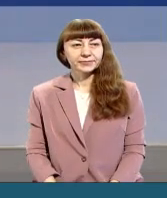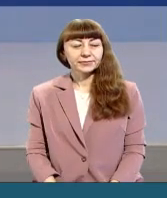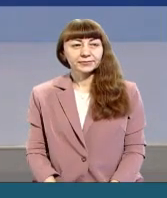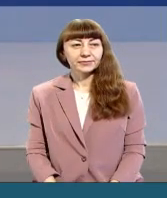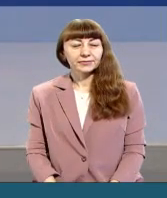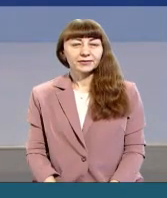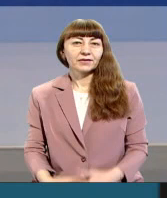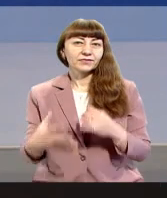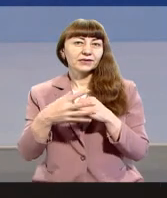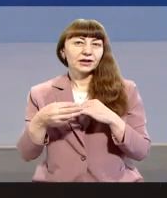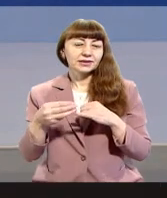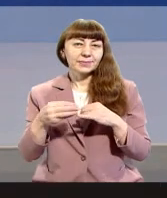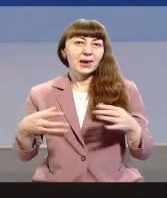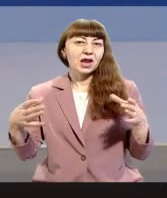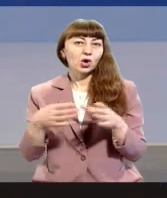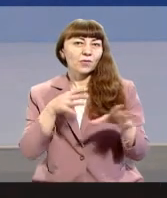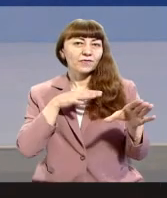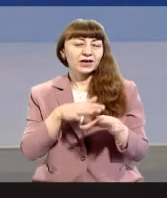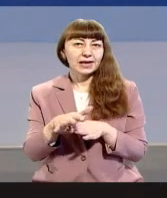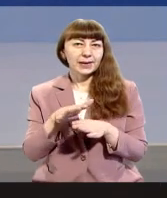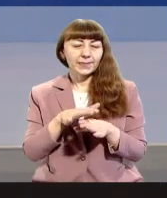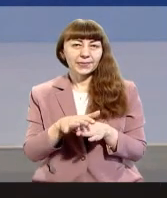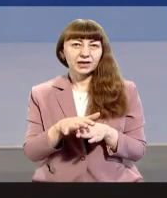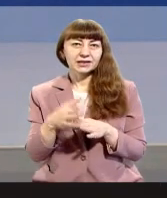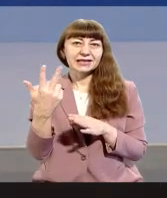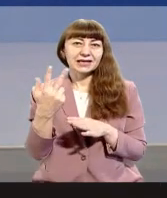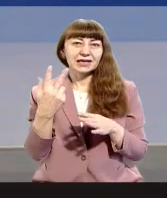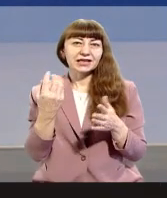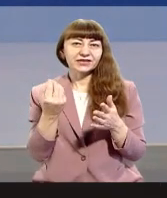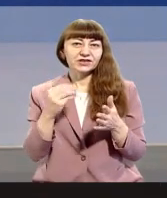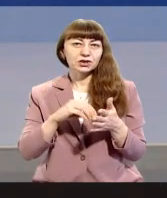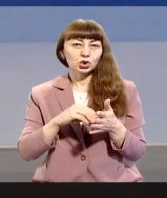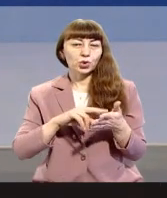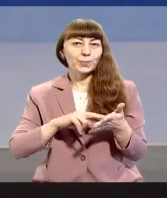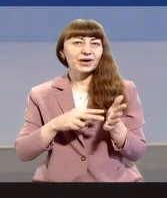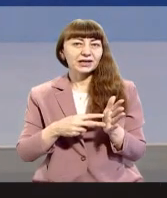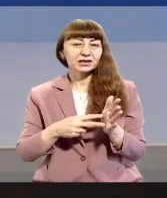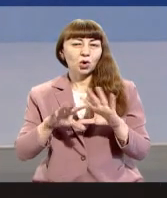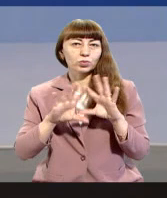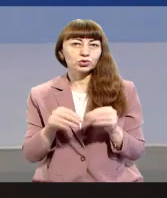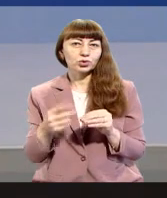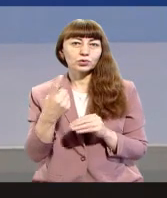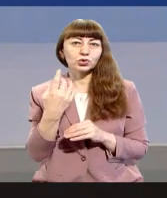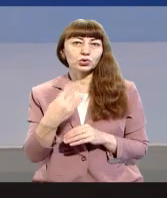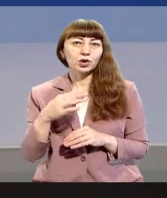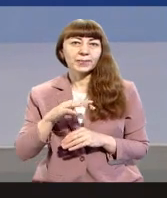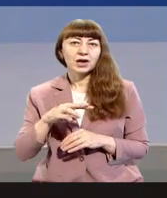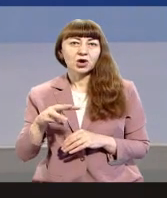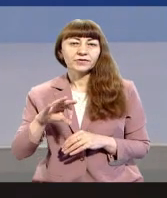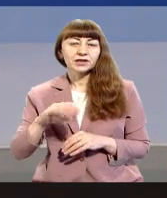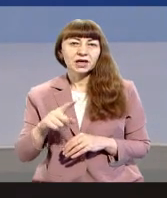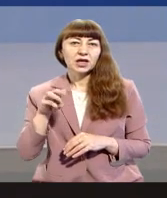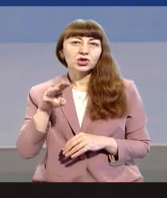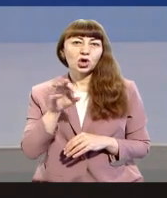площадь сельхозкультур в текущем году составила. Агроөнеркәсіп кешені саласында 140 миллион теңгеге 3 инвестициялық жоба